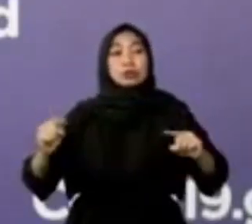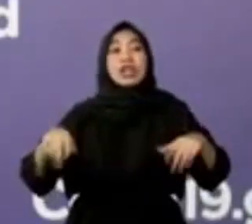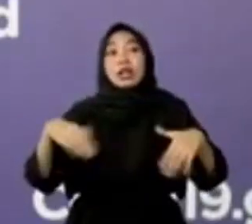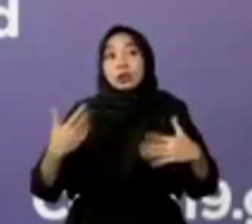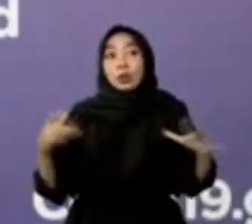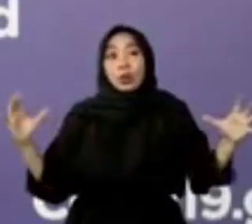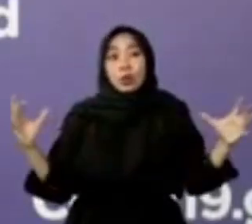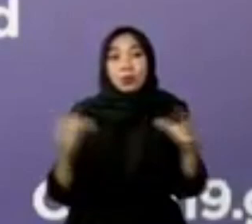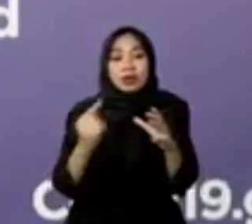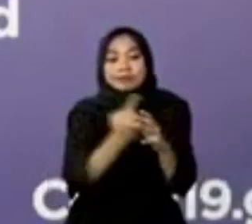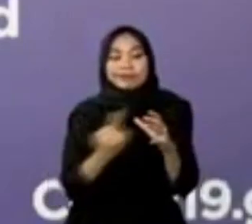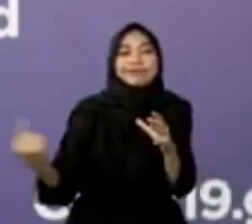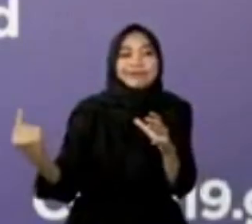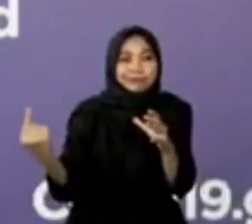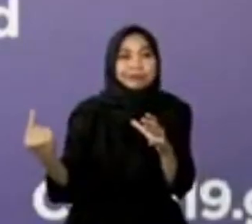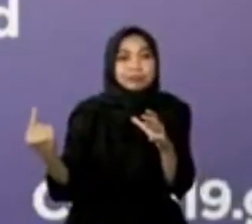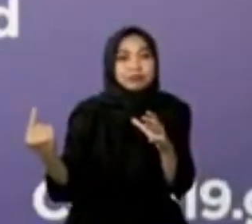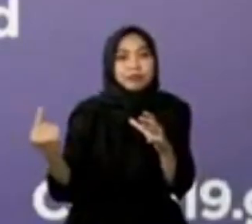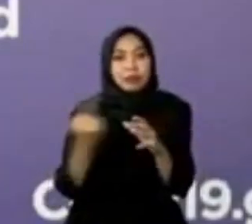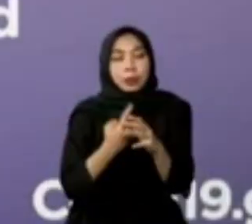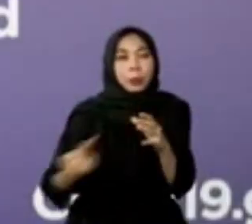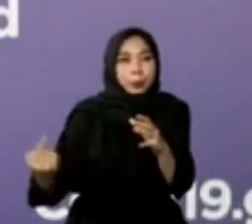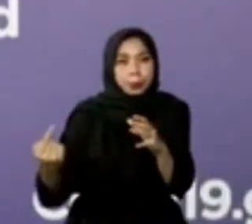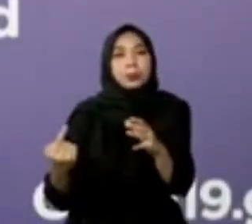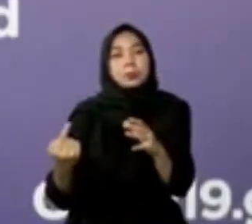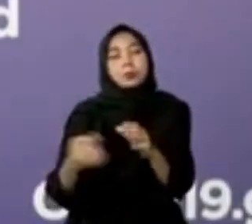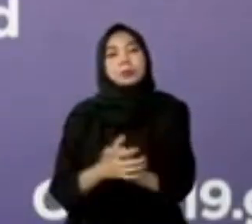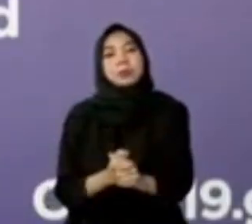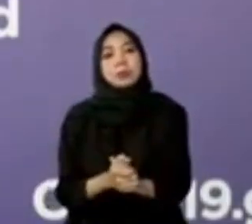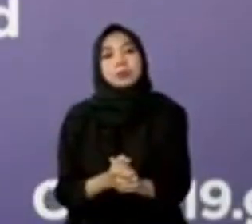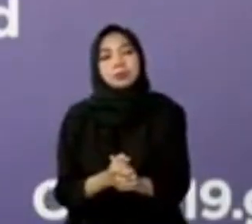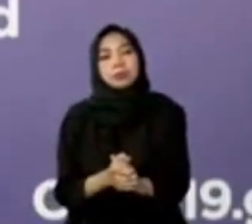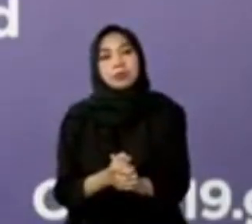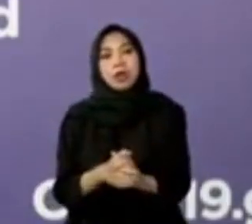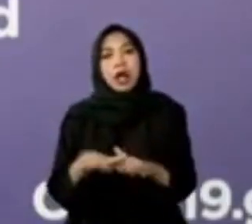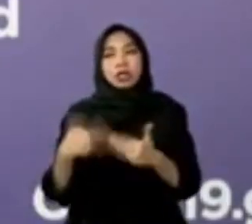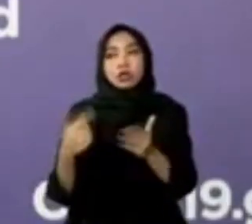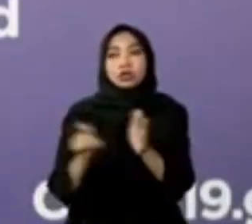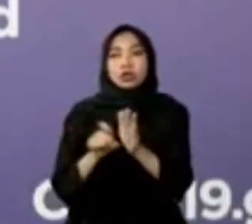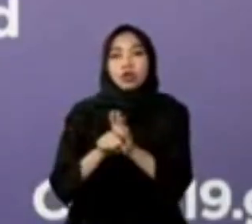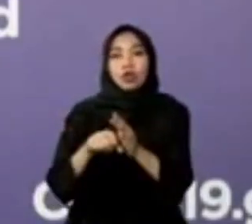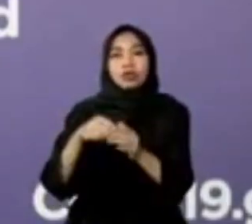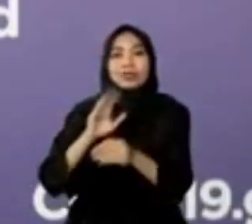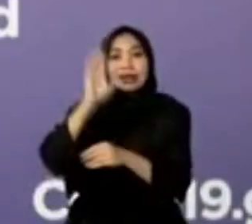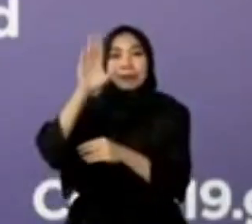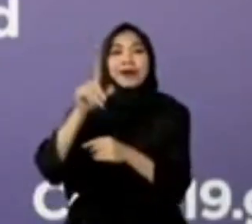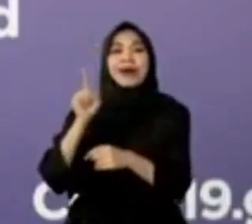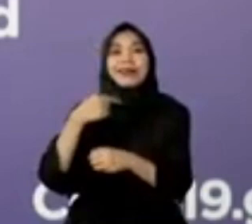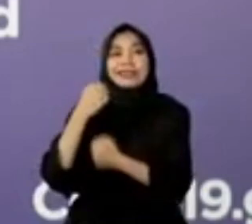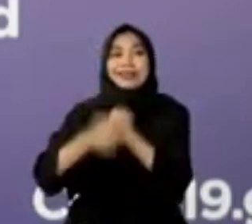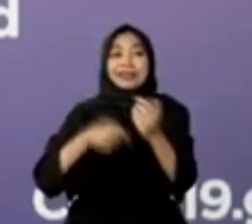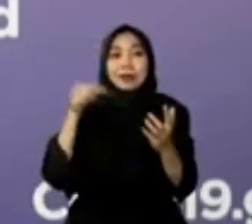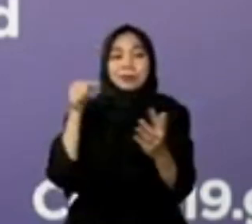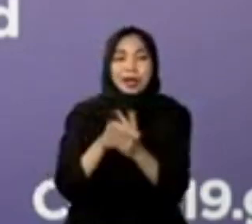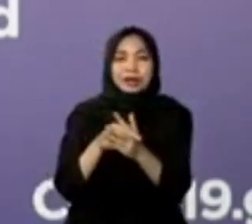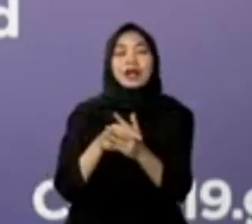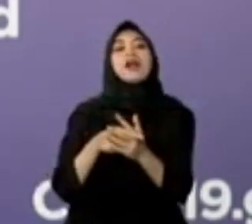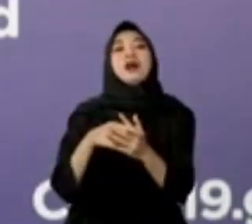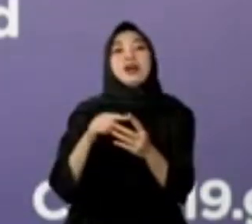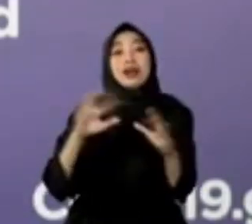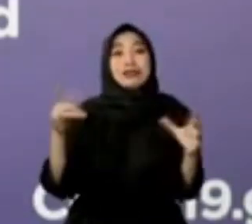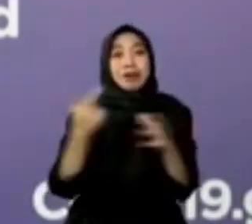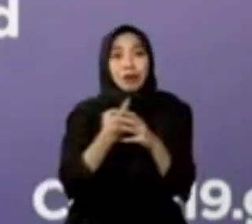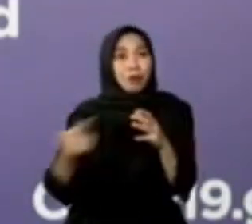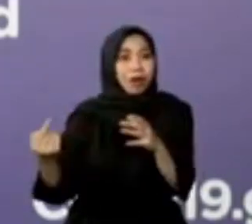kerumunan. Ataupun ini yang sangat relevan terkait dengan kegiatan pilkada ke depan. Nah, kemudian